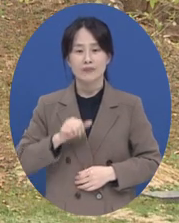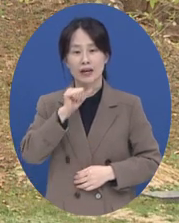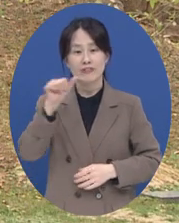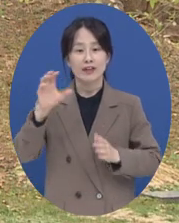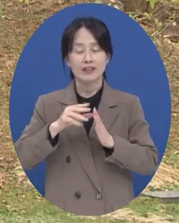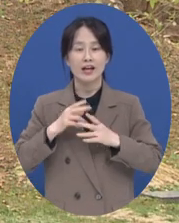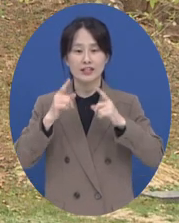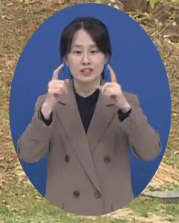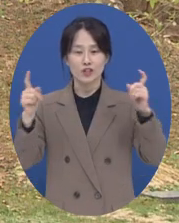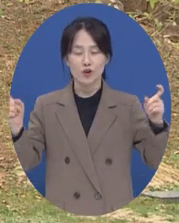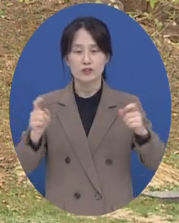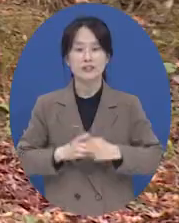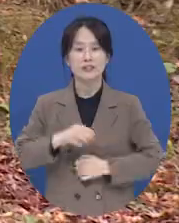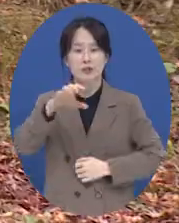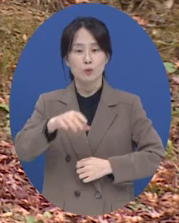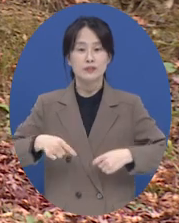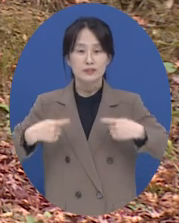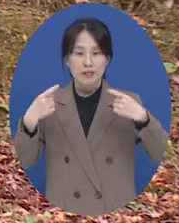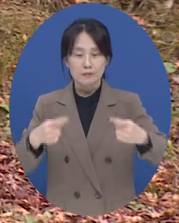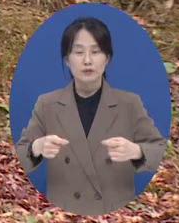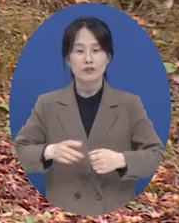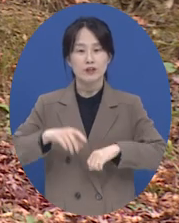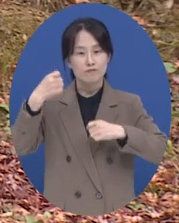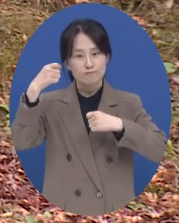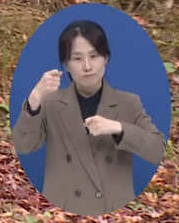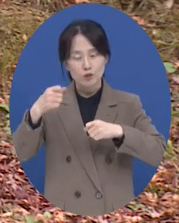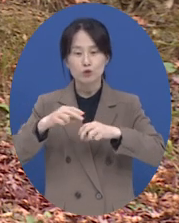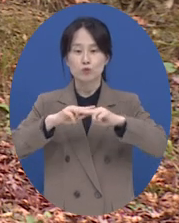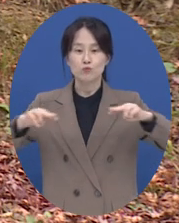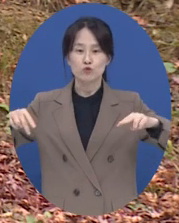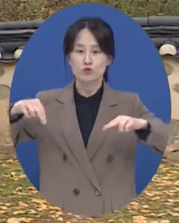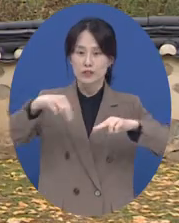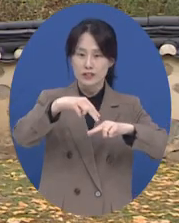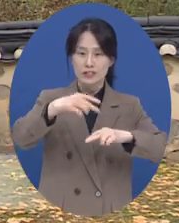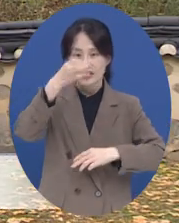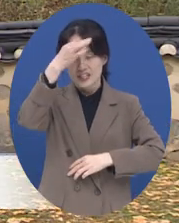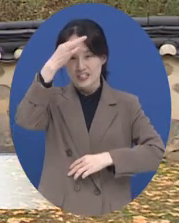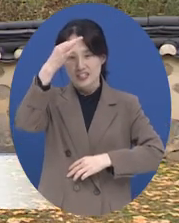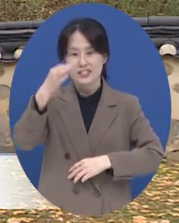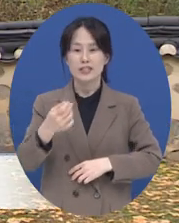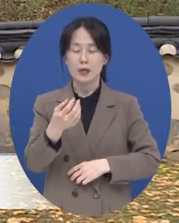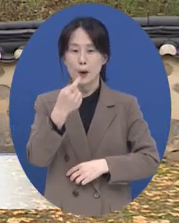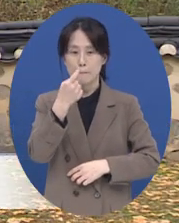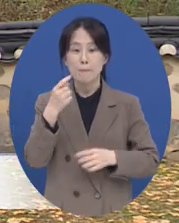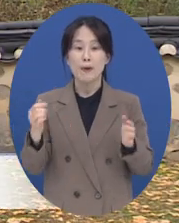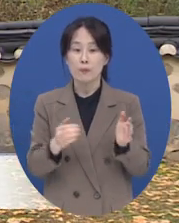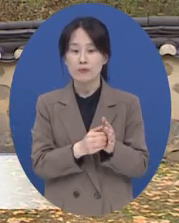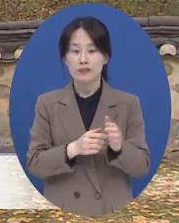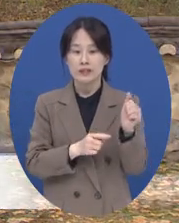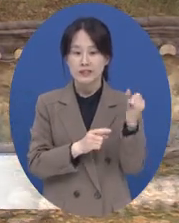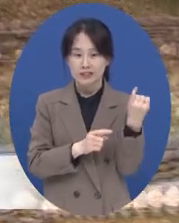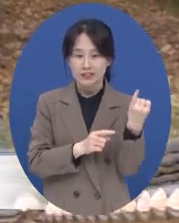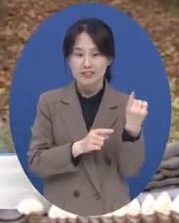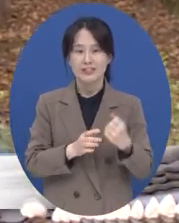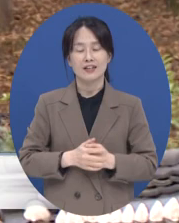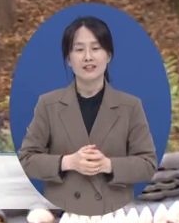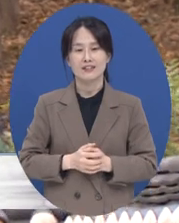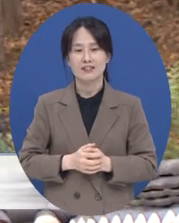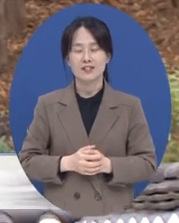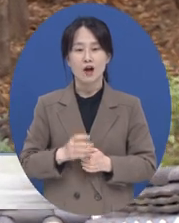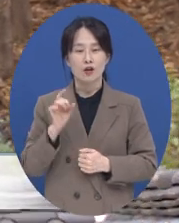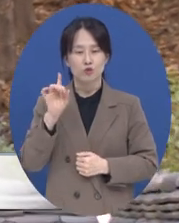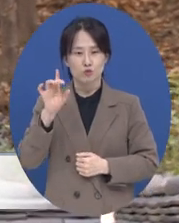5살때 안성 치 남사랑 폐에 들어가 소고춤 과 술 타기 등 온갖 기회를 익힌 다우 닭이 우리나라 남사당 역사에서